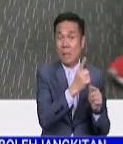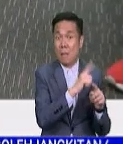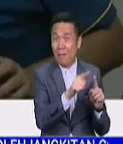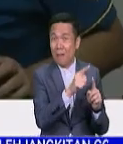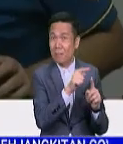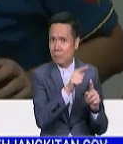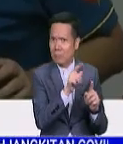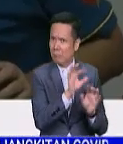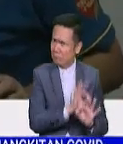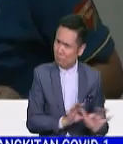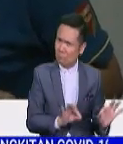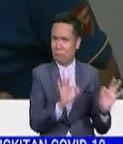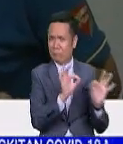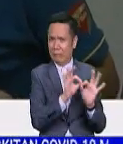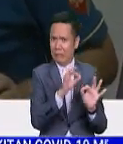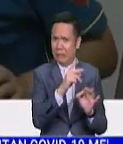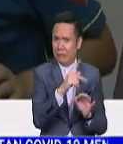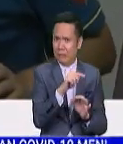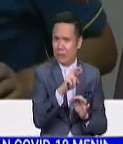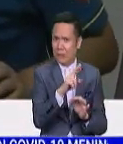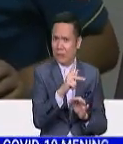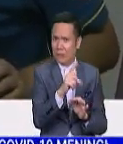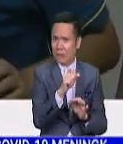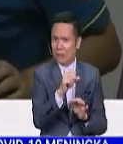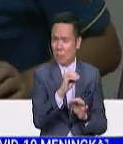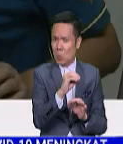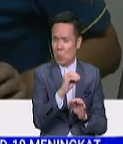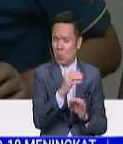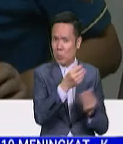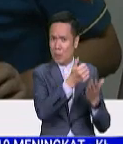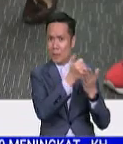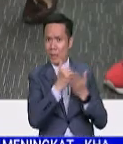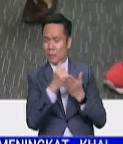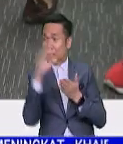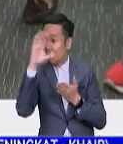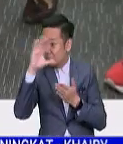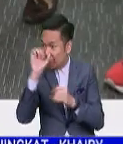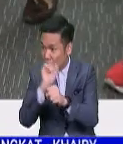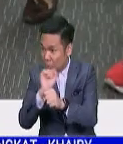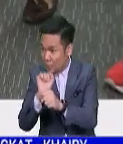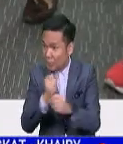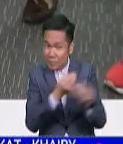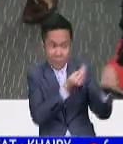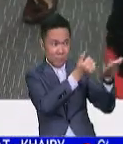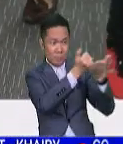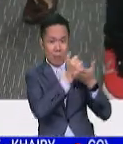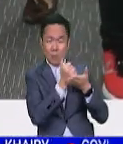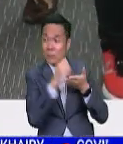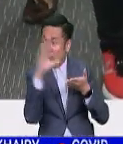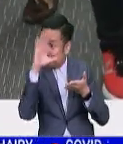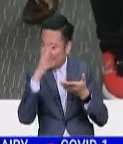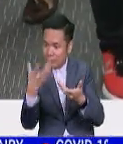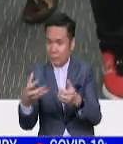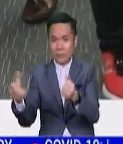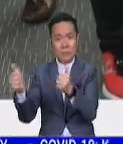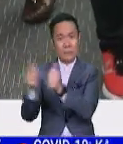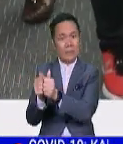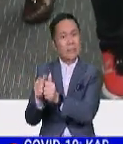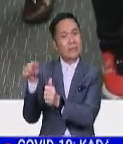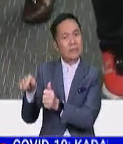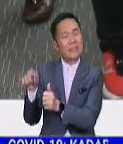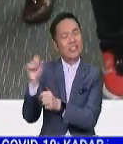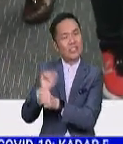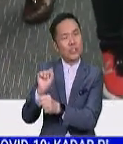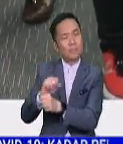subsonic semuanya penting baru kita oh the best nih Enggak cari kerja yang ada potongan soxo gitu ada pengawet potongan